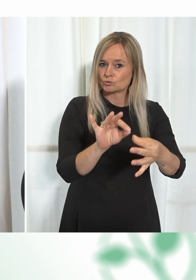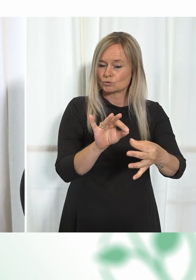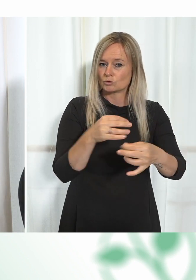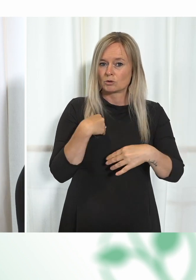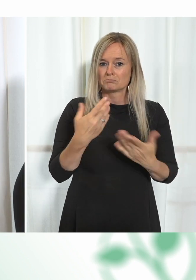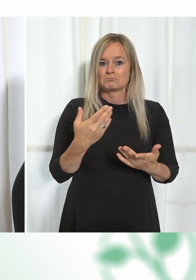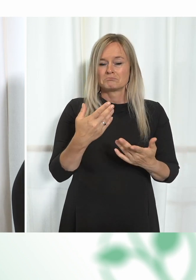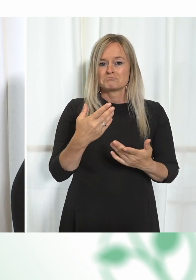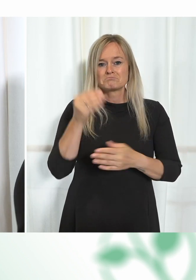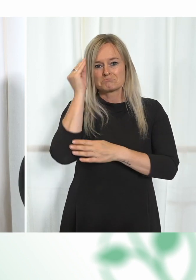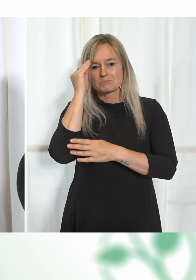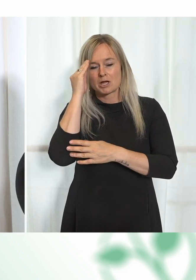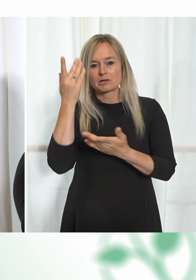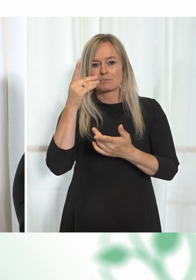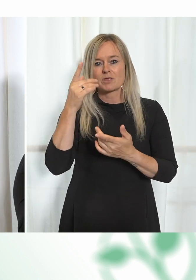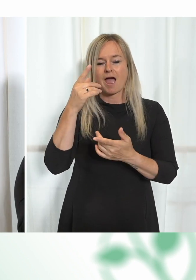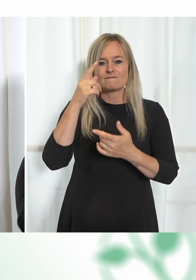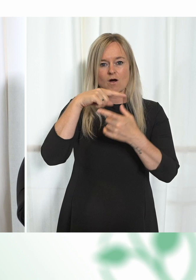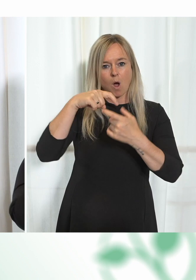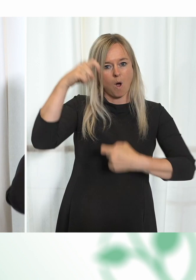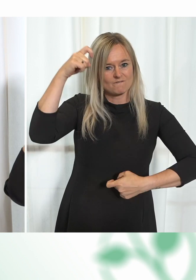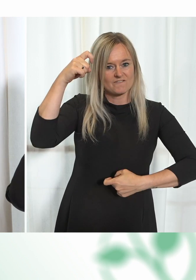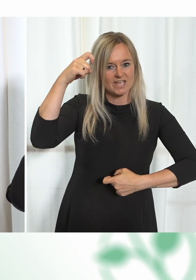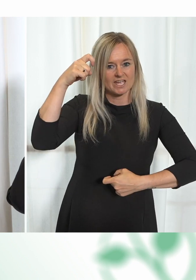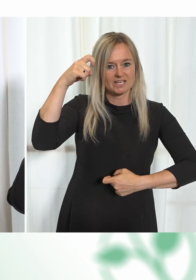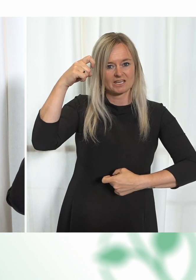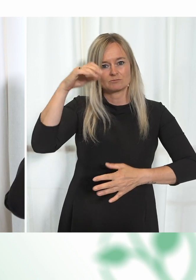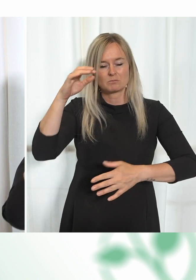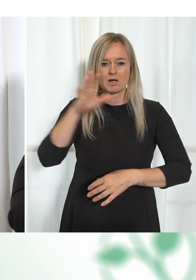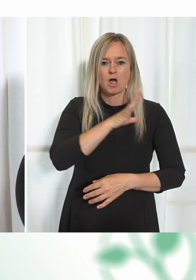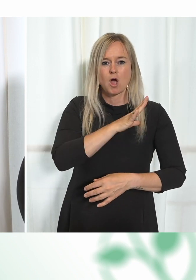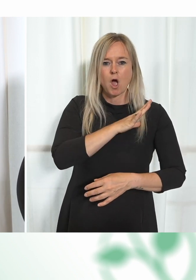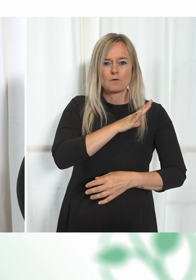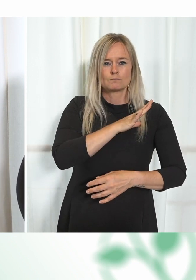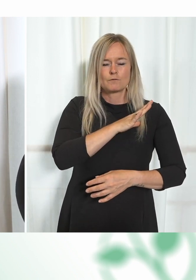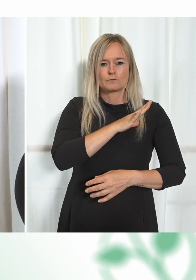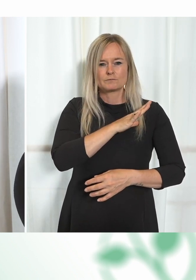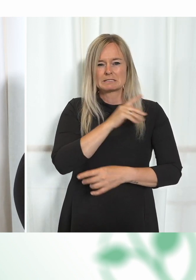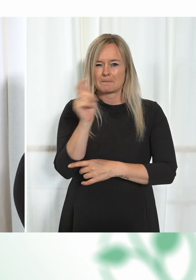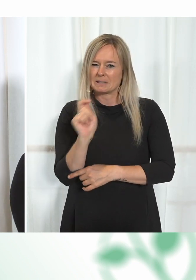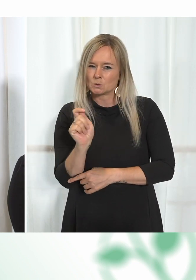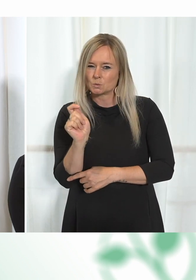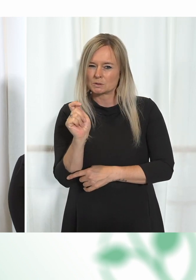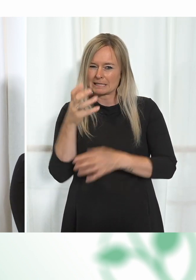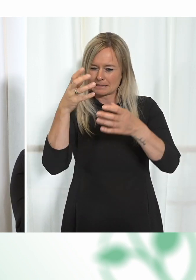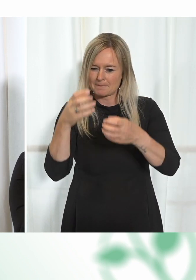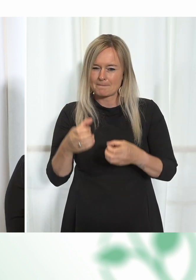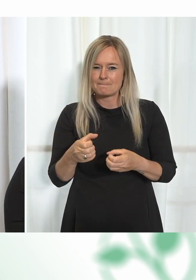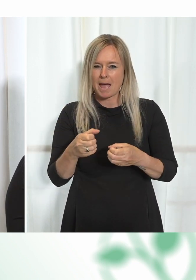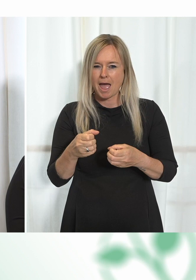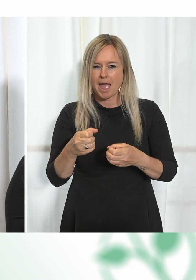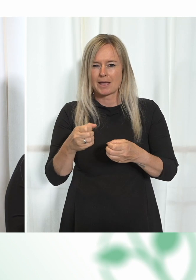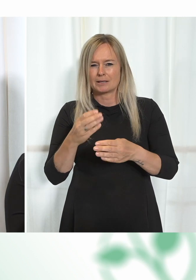mit dem Klettergurt auf. Gut ist gegangen, aber nicht lang, 15 Minuten, dann sind ihm die Füße eingeschlafen und dann haben wir zum Suchen